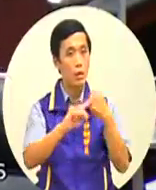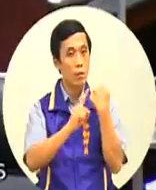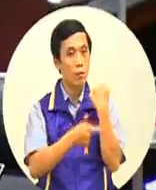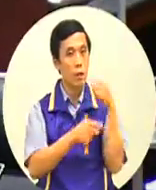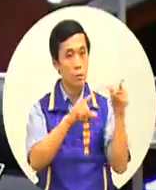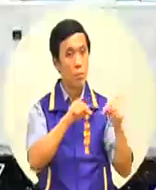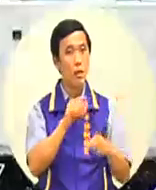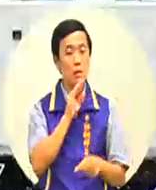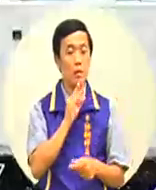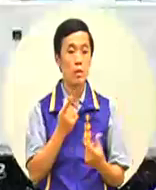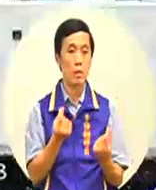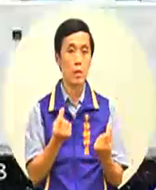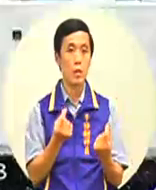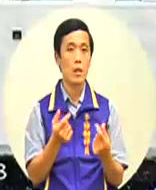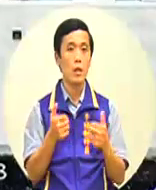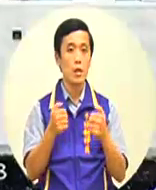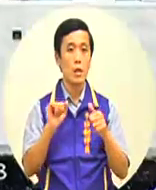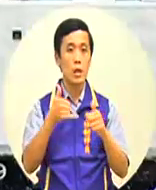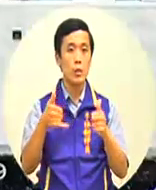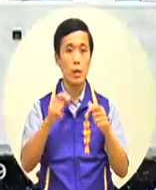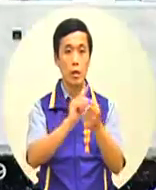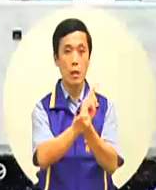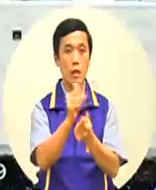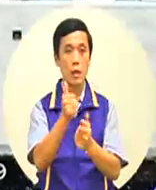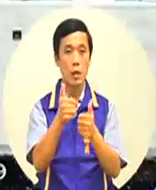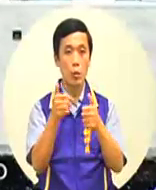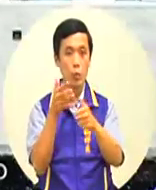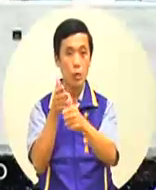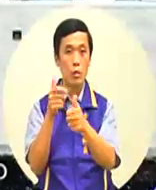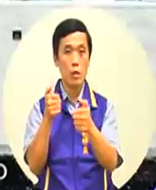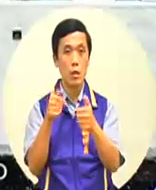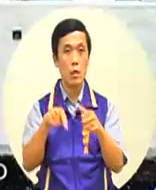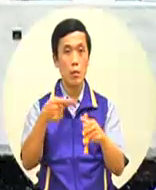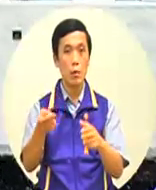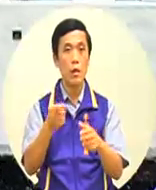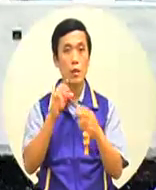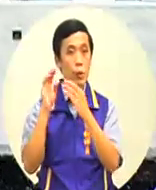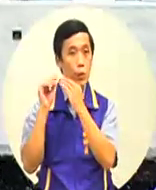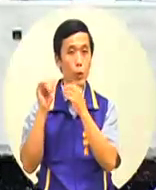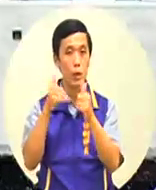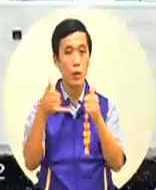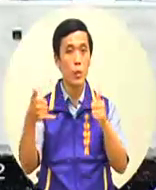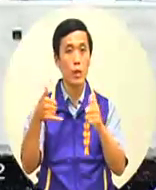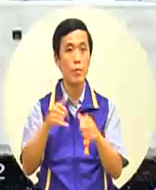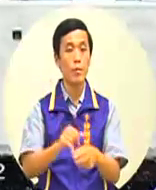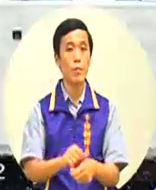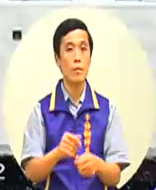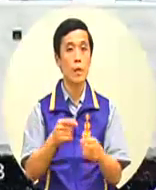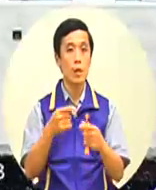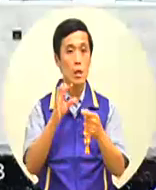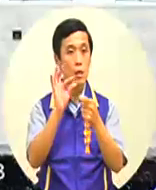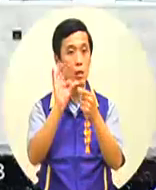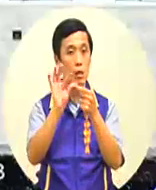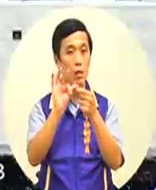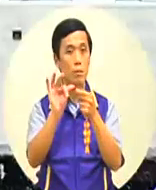谢。 好，谢谢林议员的执行。接下来执行的议员是萧永达议员，时间